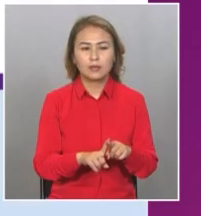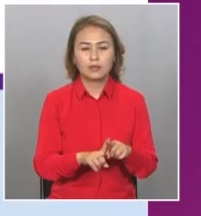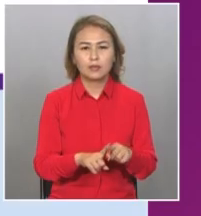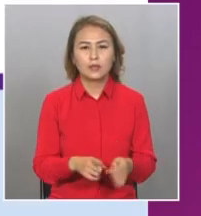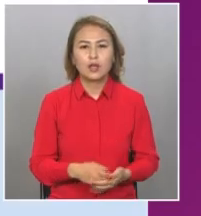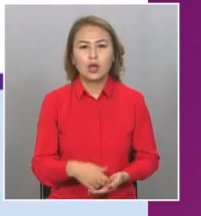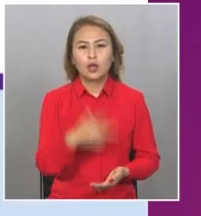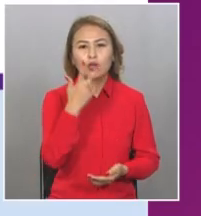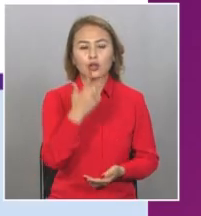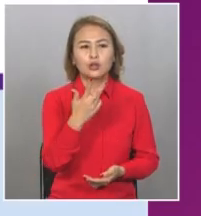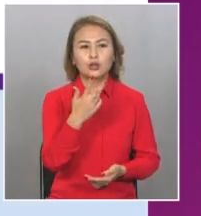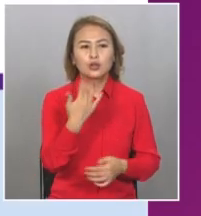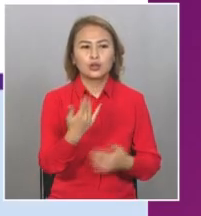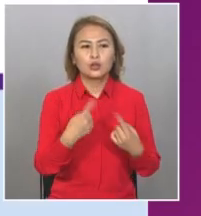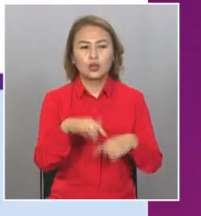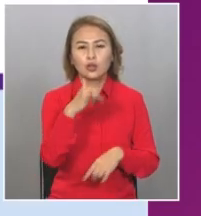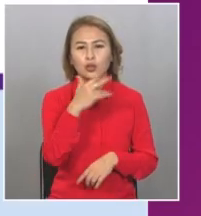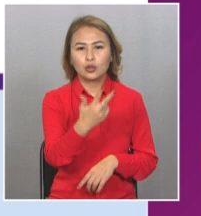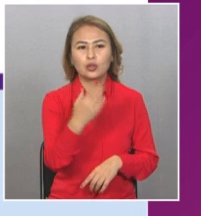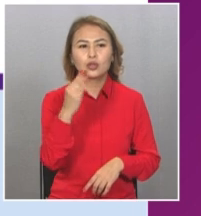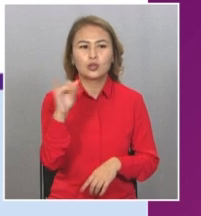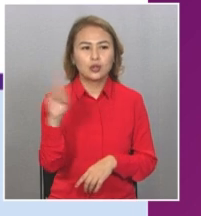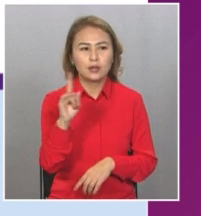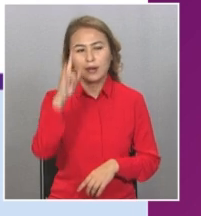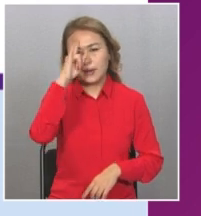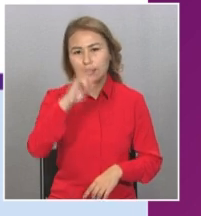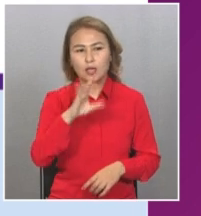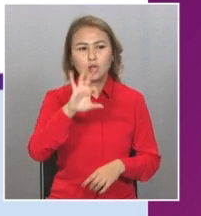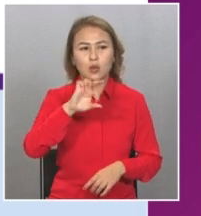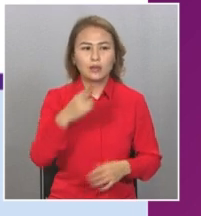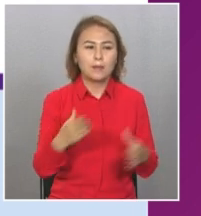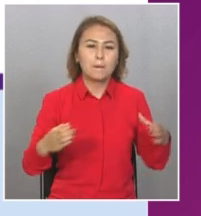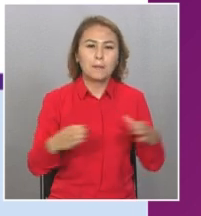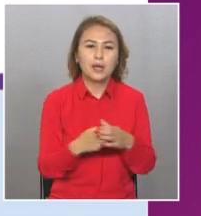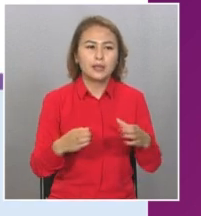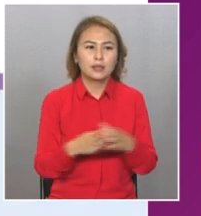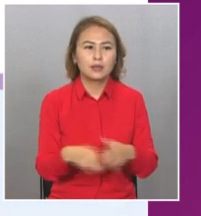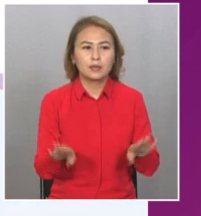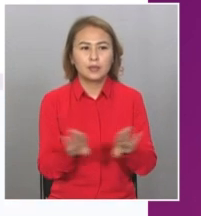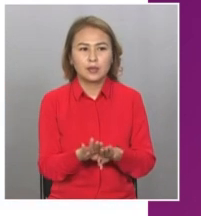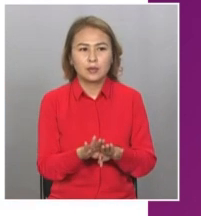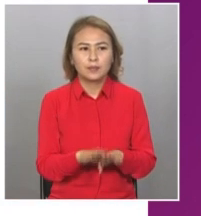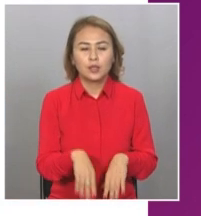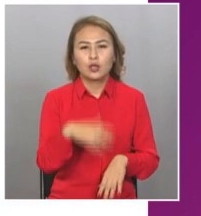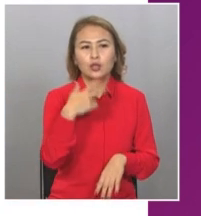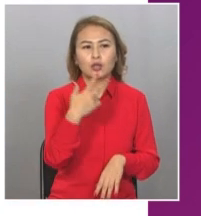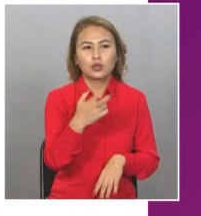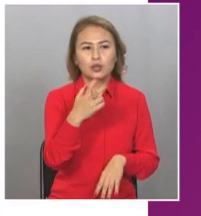болды. Бұл ұйым 300 қазақ социалистік партиясы ретінде құрылды.